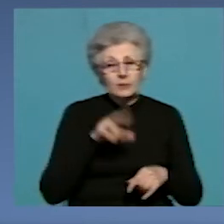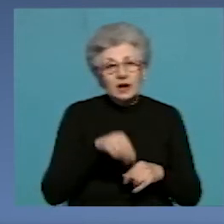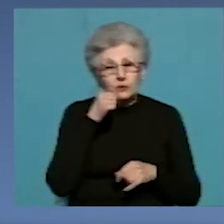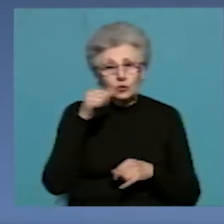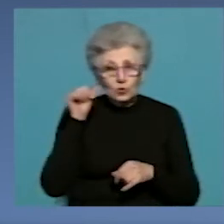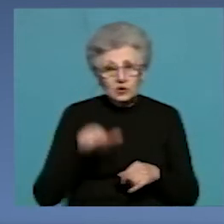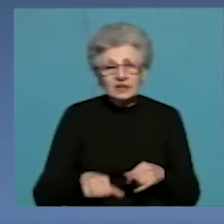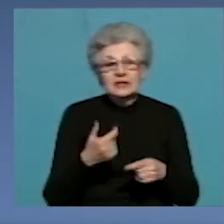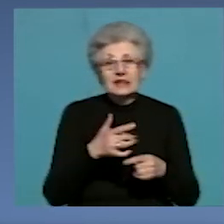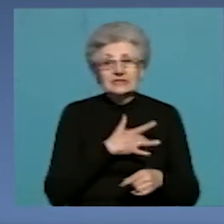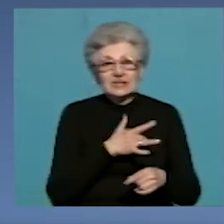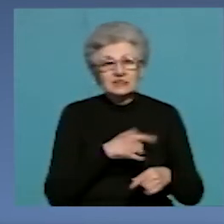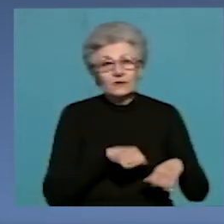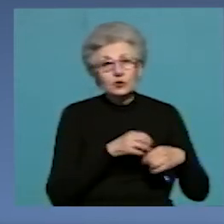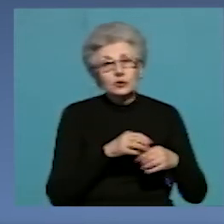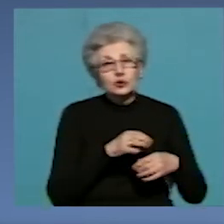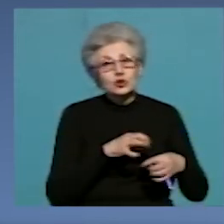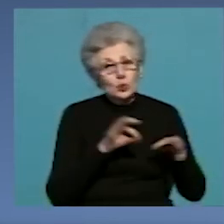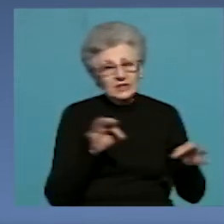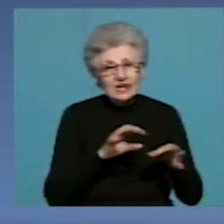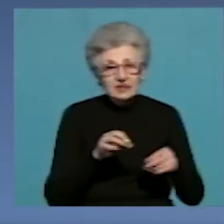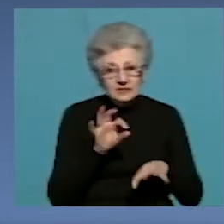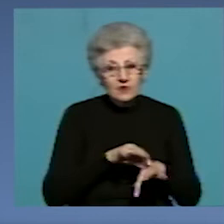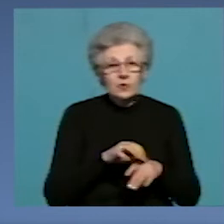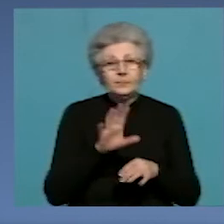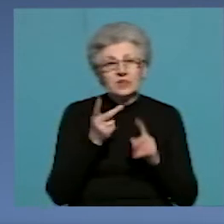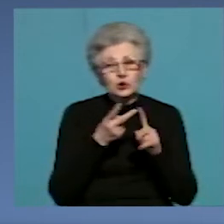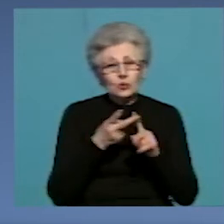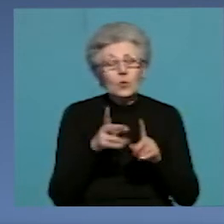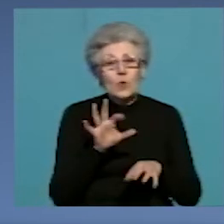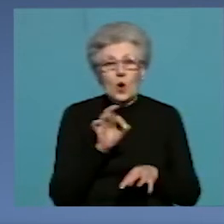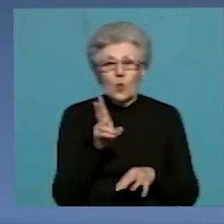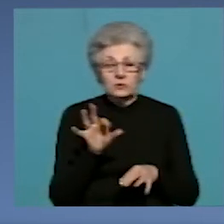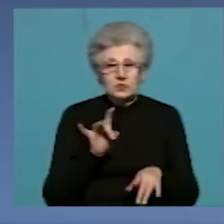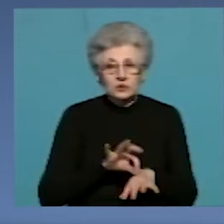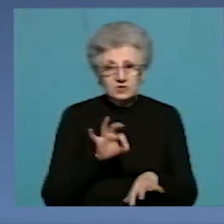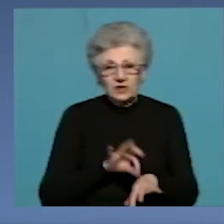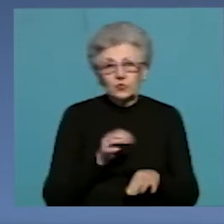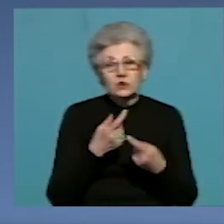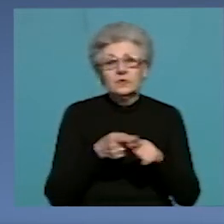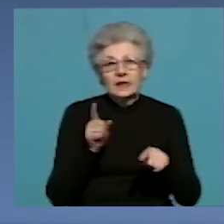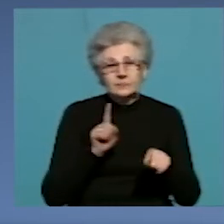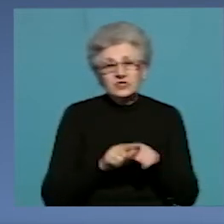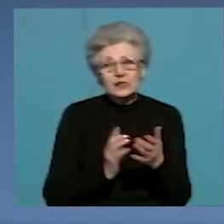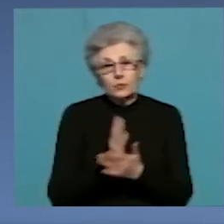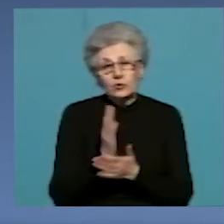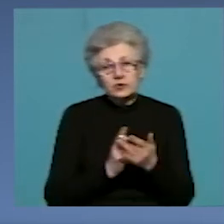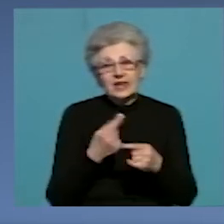серцево-судинні захворювання, на другому місці у нас онкологічні захворювання. Це послуги, які спрямовані на ранню